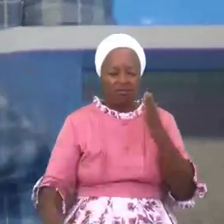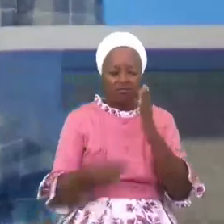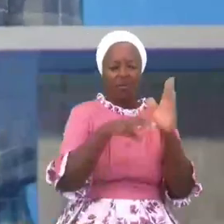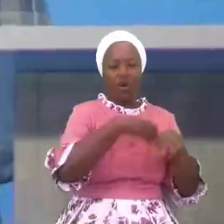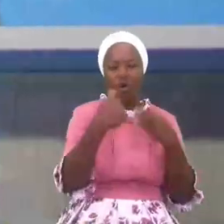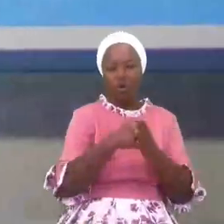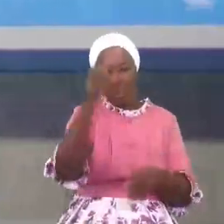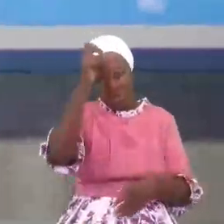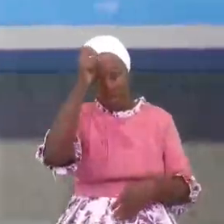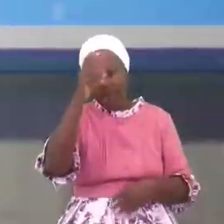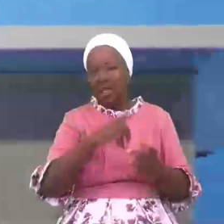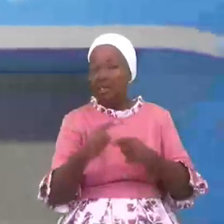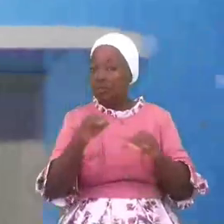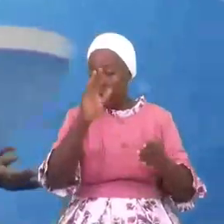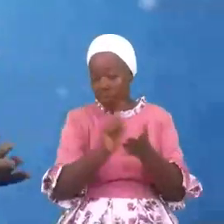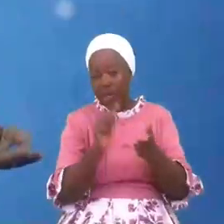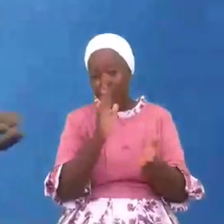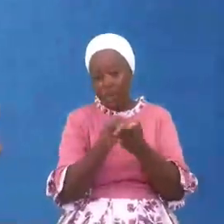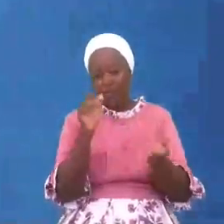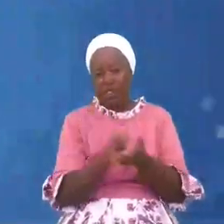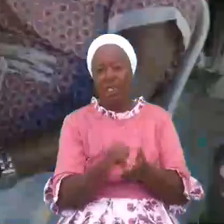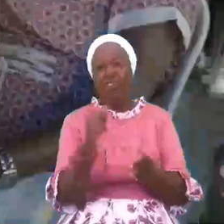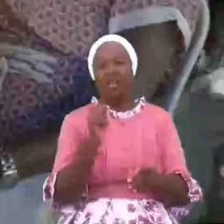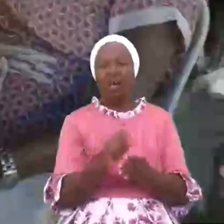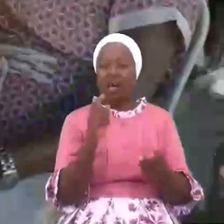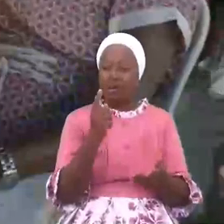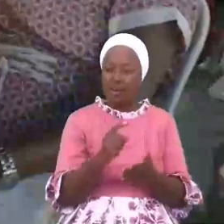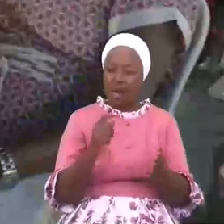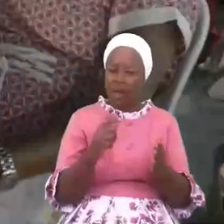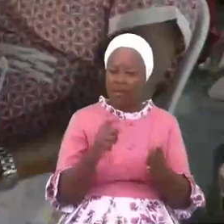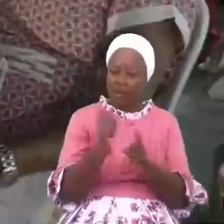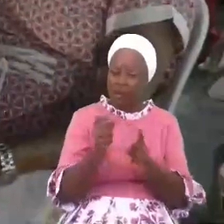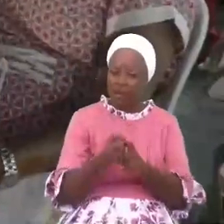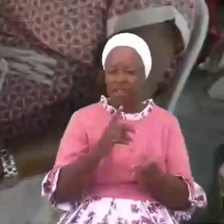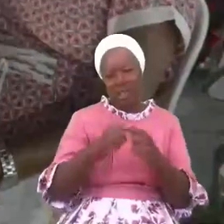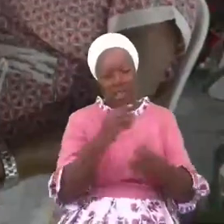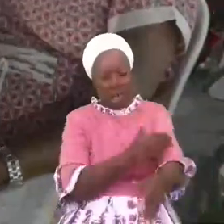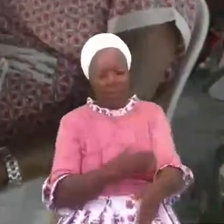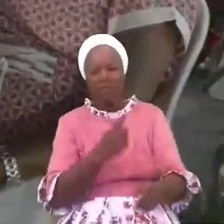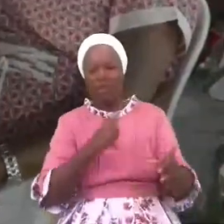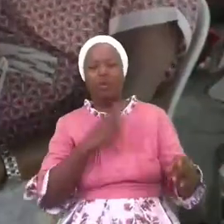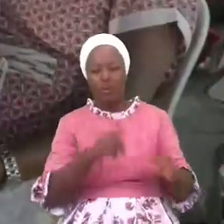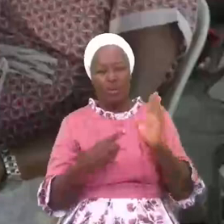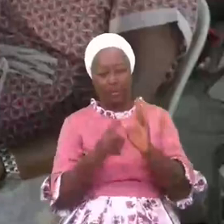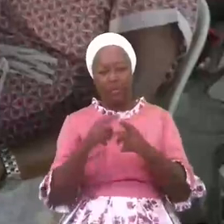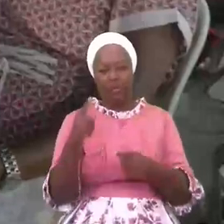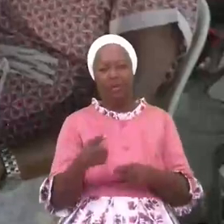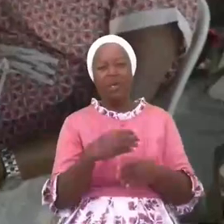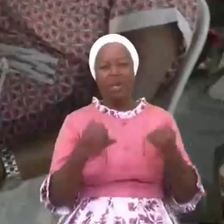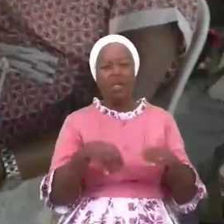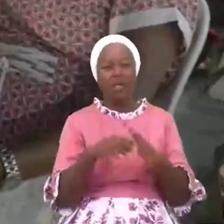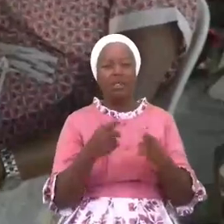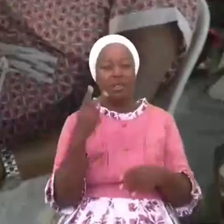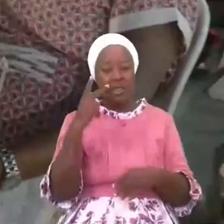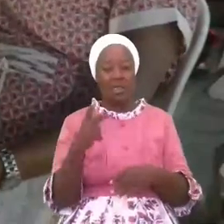Est-ce que tu crois à ce rapport-là? Alors le bras de l'Éternel te sera révélé. Voyez le rapport de Marc. Marc dit, oh, cet